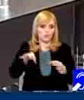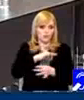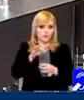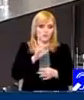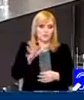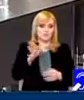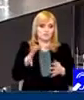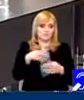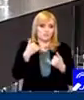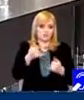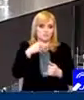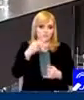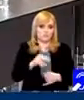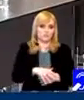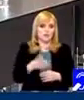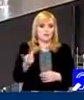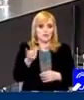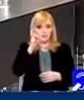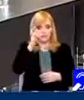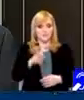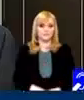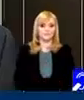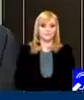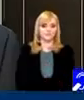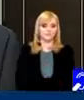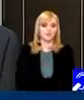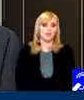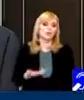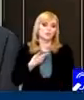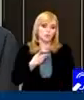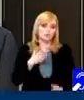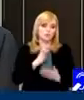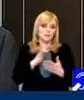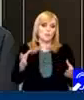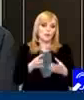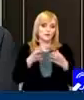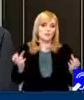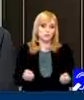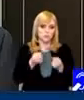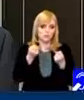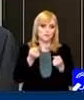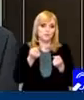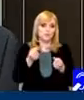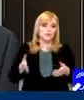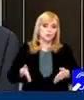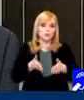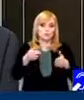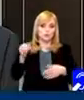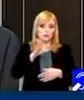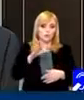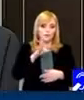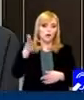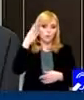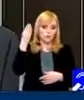aduce bunăstare cetățenilor de pe ambele maluri ale Prutului. Noi, ca partid, susținem drumul european